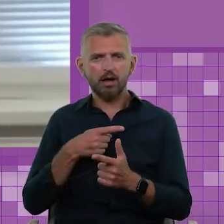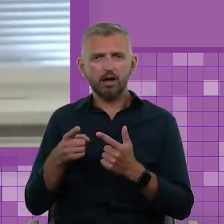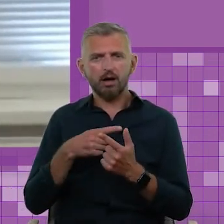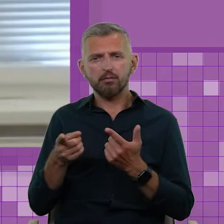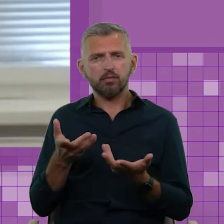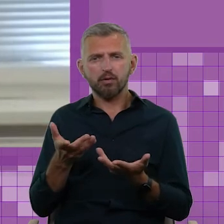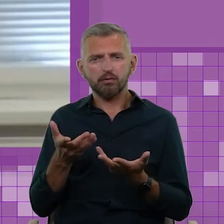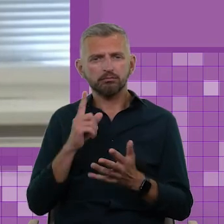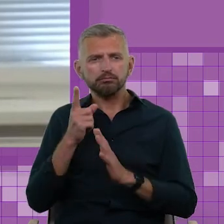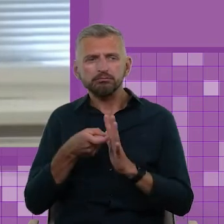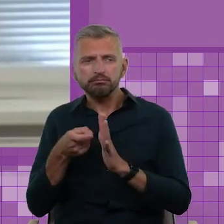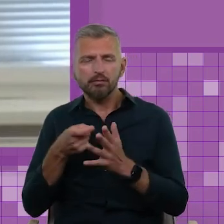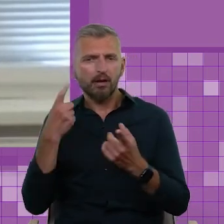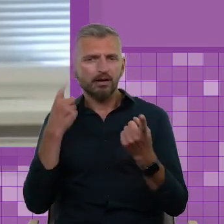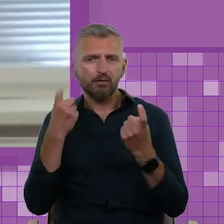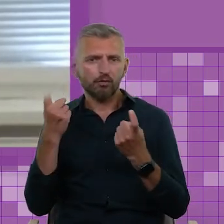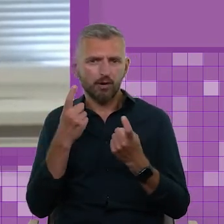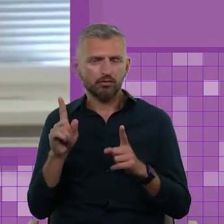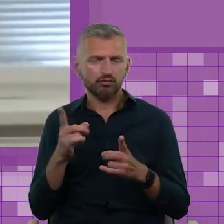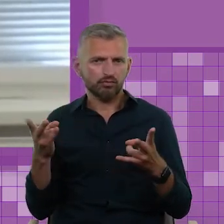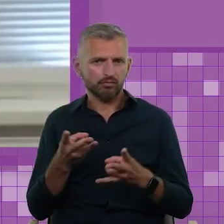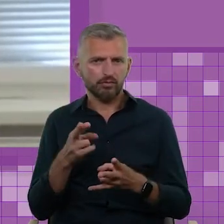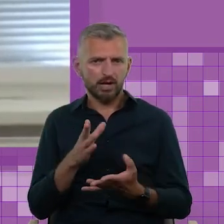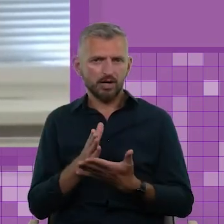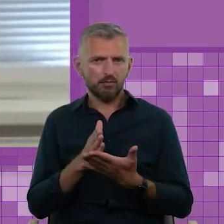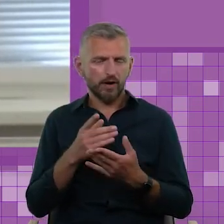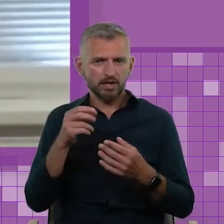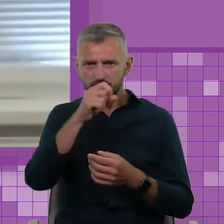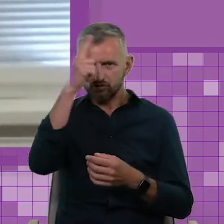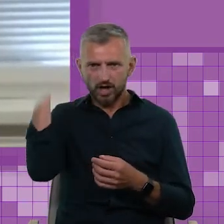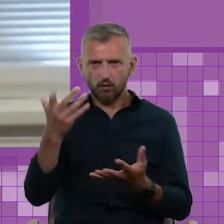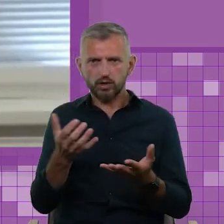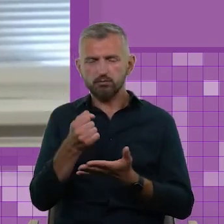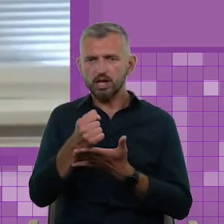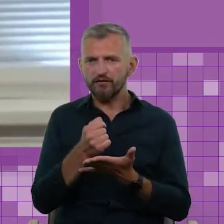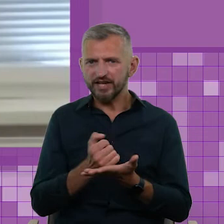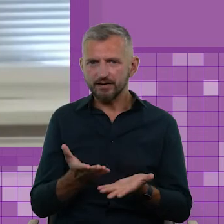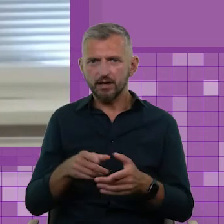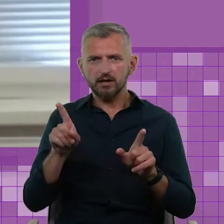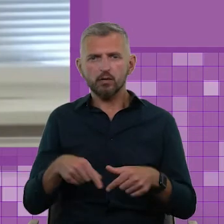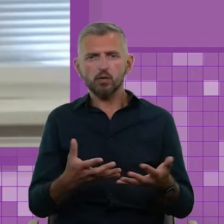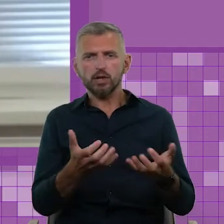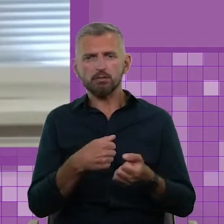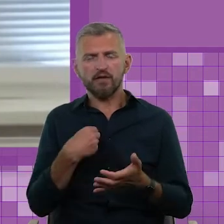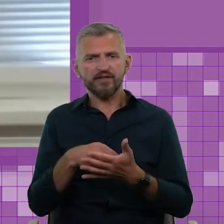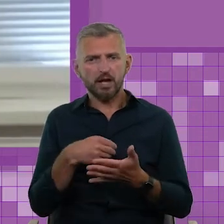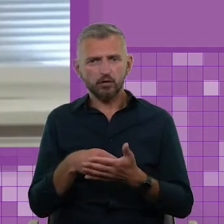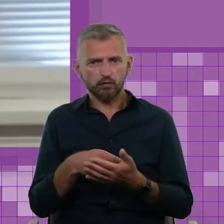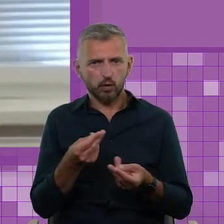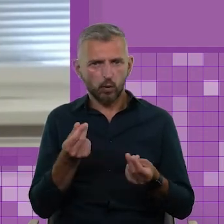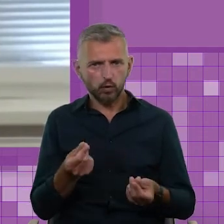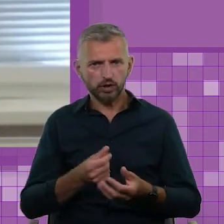поясняє їм інформацію, яка необхідна для перебування в Чехії, отримання візи, також отримання фінансових